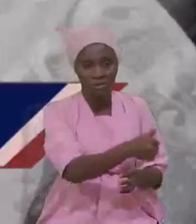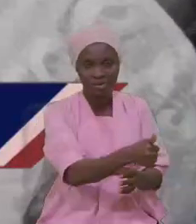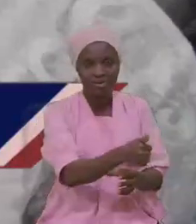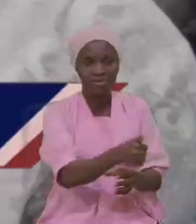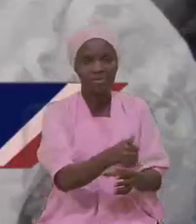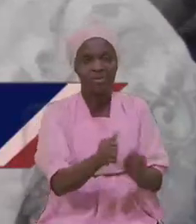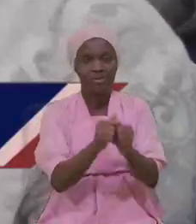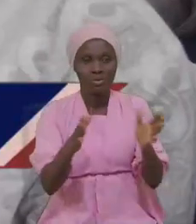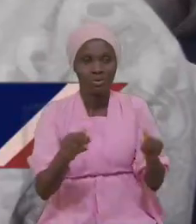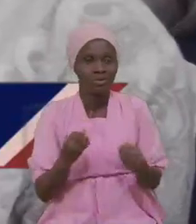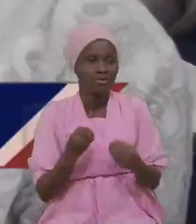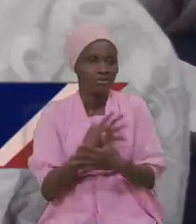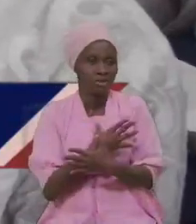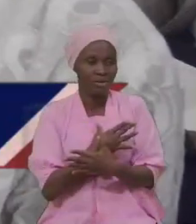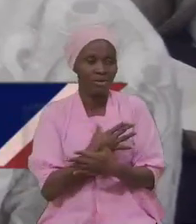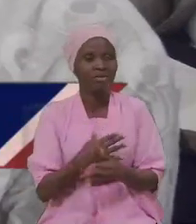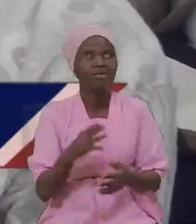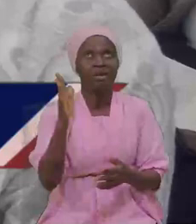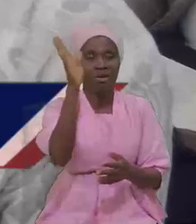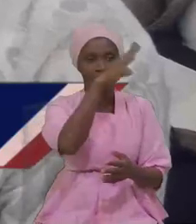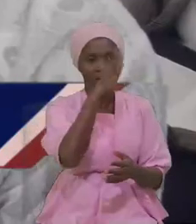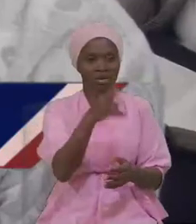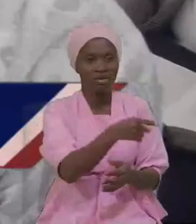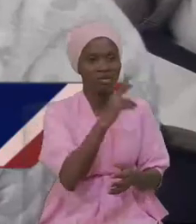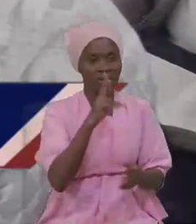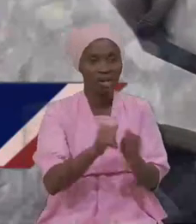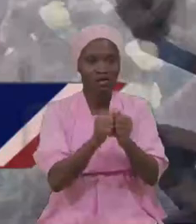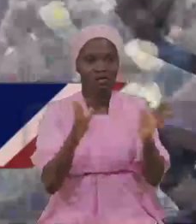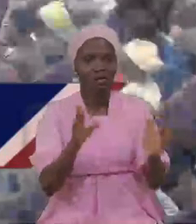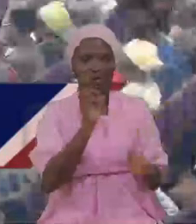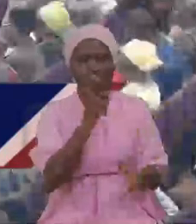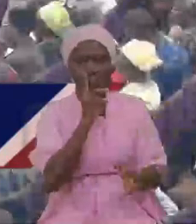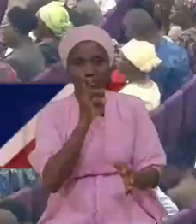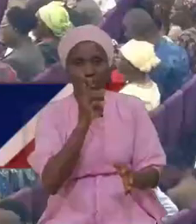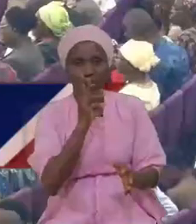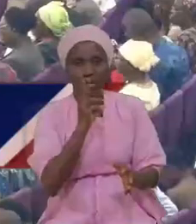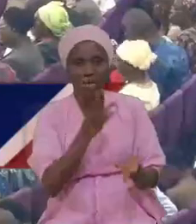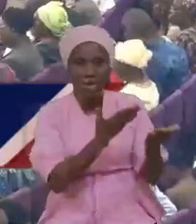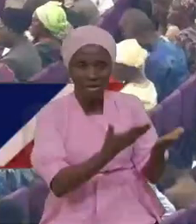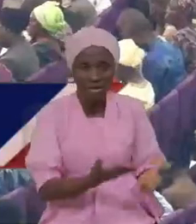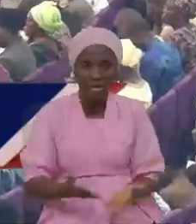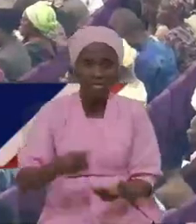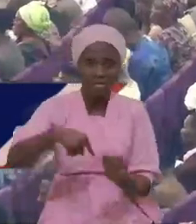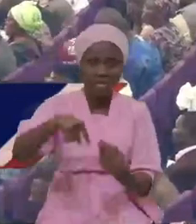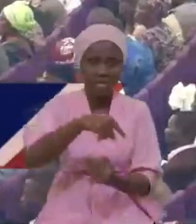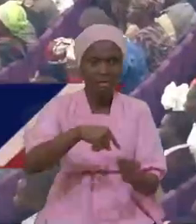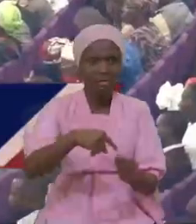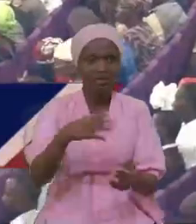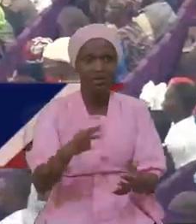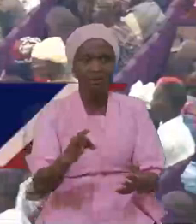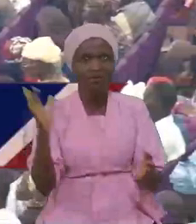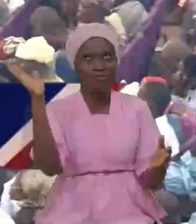Ce sont des nuées sans eau, poussées par les vents. des arbres d'automne sans